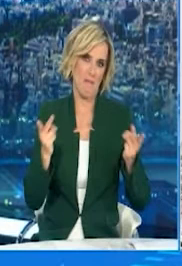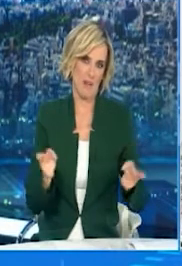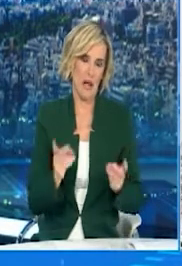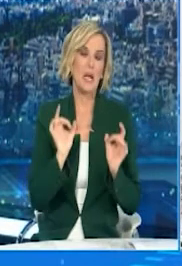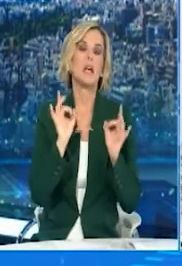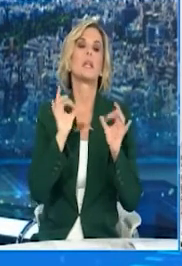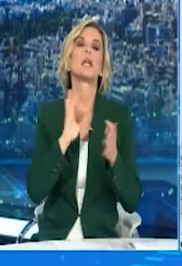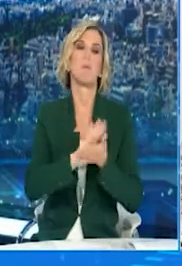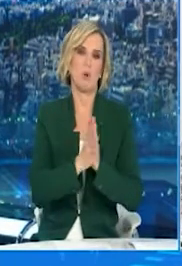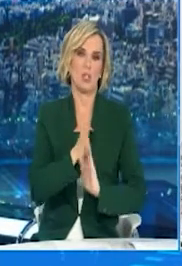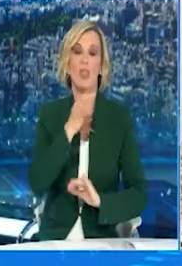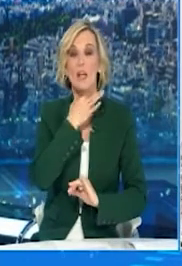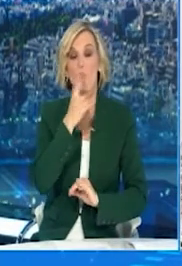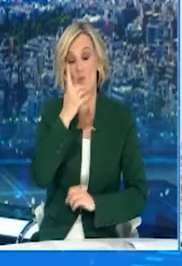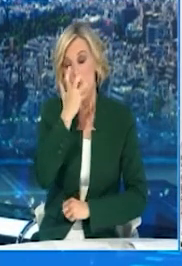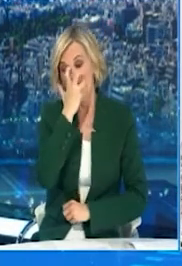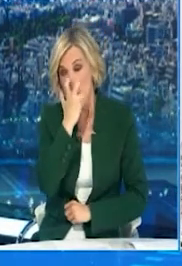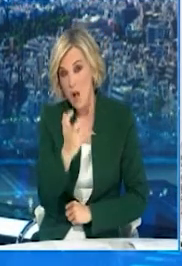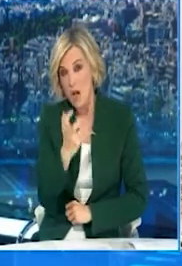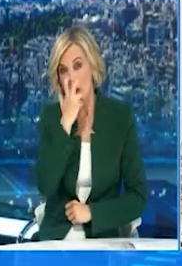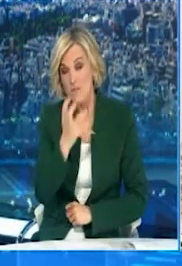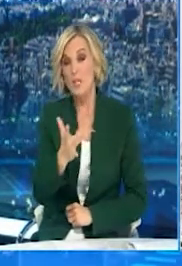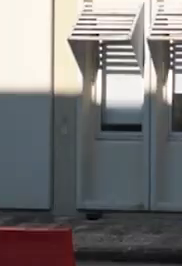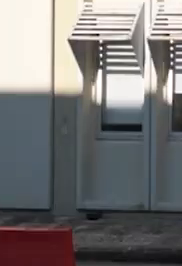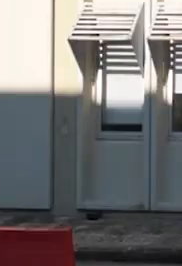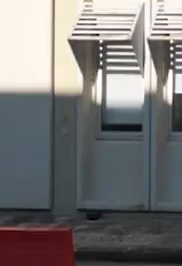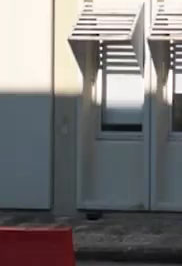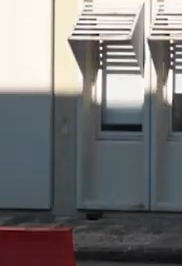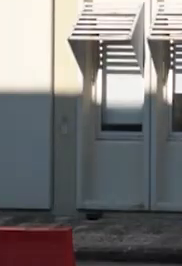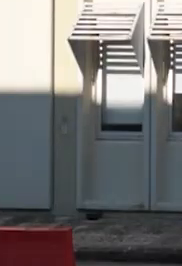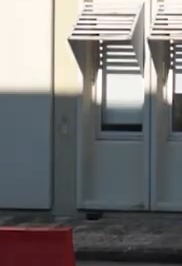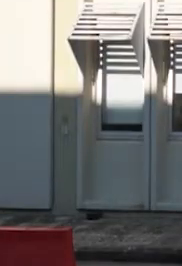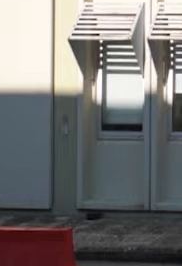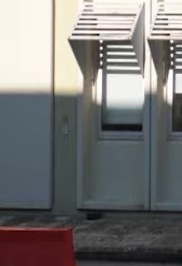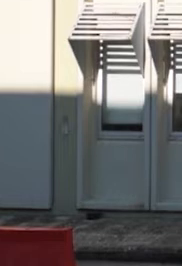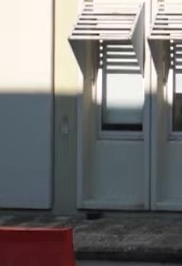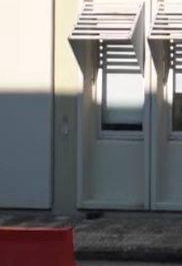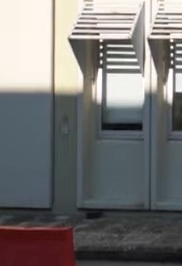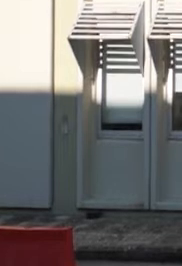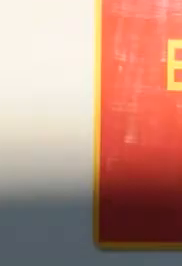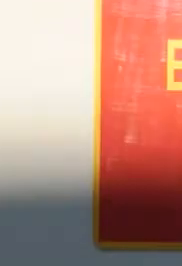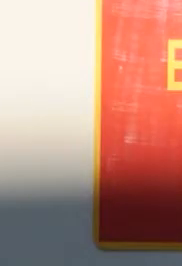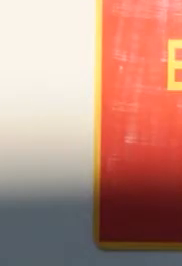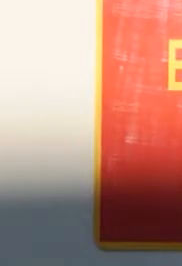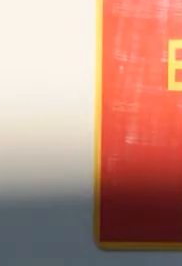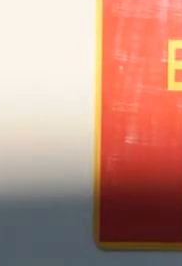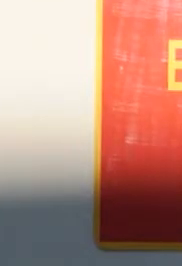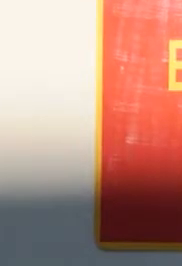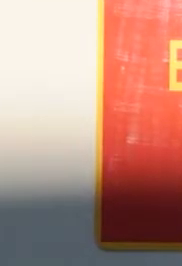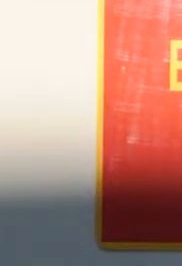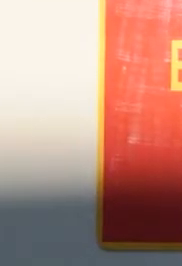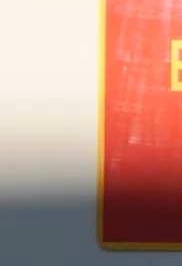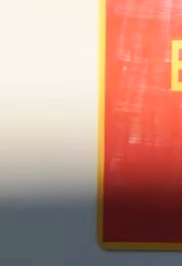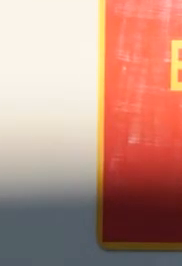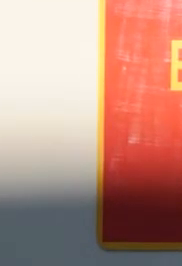αποτελούν αντένδειξη για τον εμβολιασμό. Στο μεταξύ, την Παρασκευή 2 Απριλίου ανοίγει η πλατφόρμα των ραντεβού